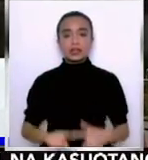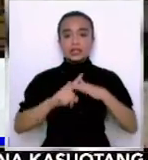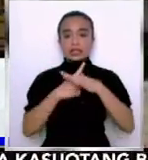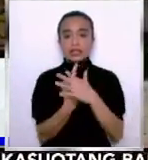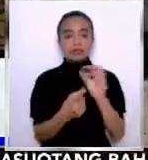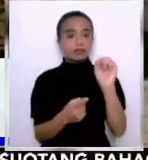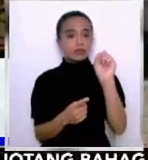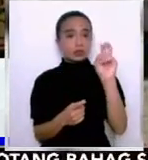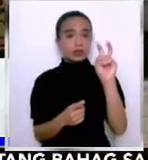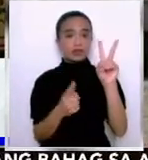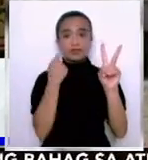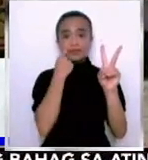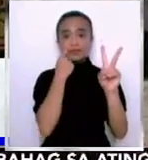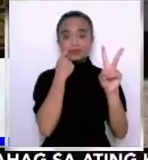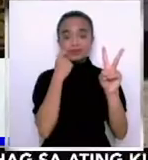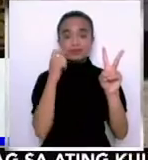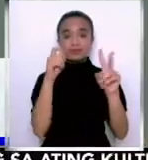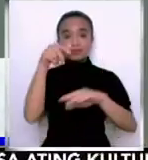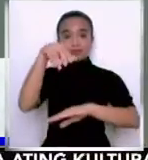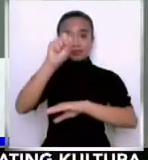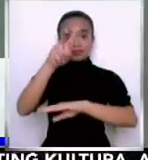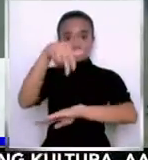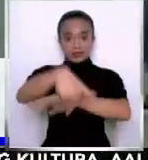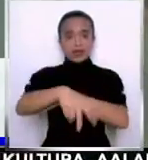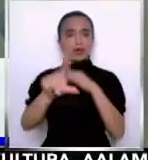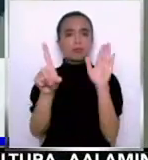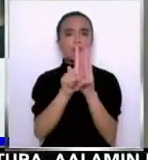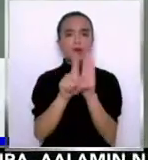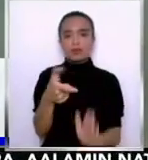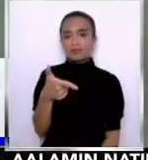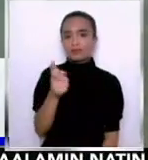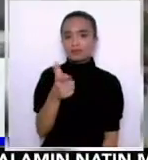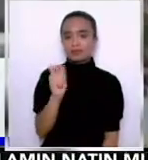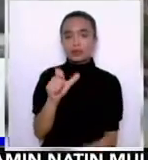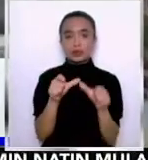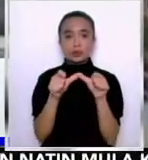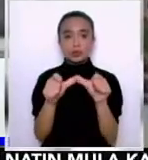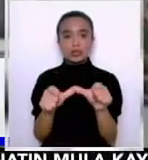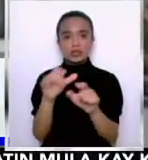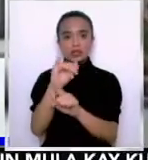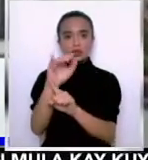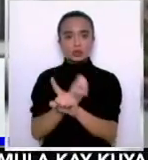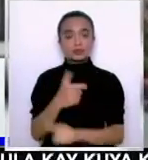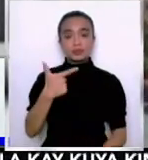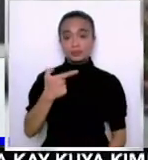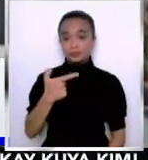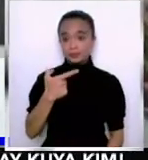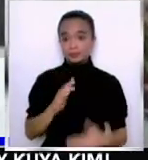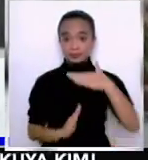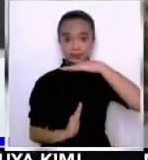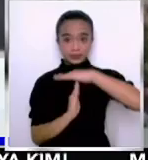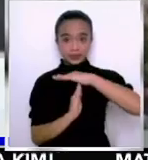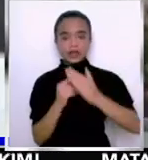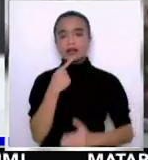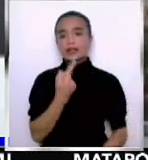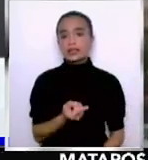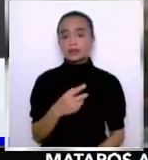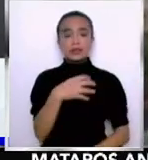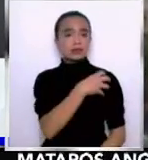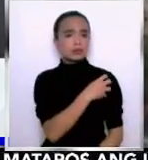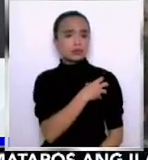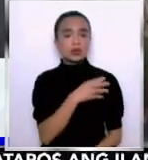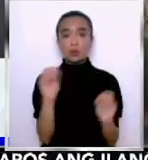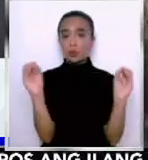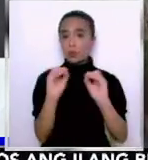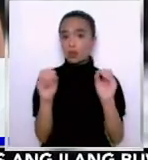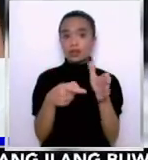kanina, ipinatupad ang gun ban sa lungsod na magtatagal hanggang June 21. Sa ngayon, ayon sa pulisya, wala pa naman daw reported na